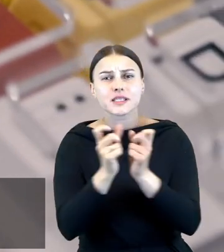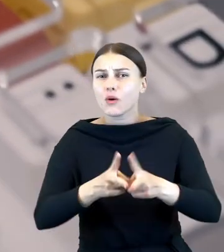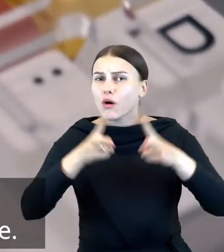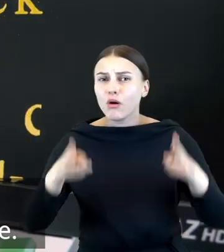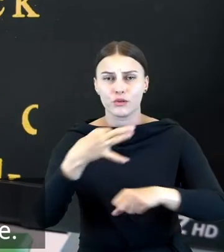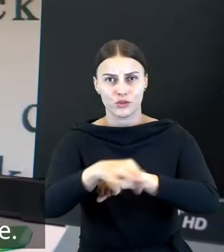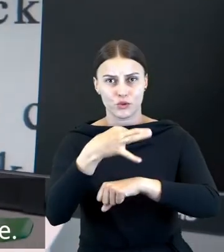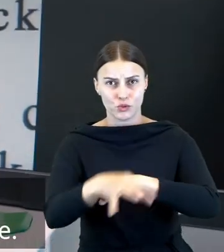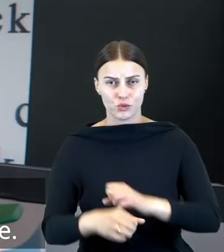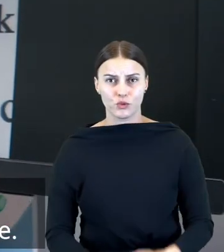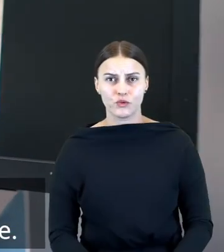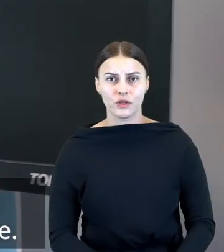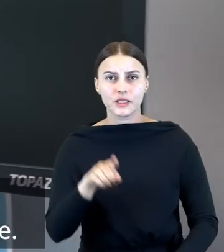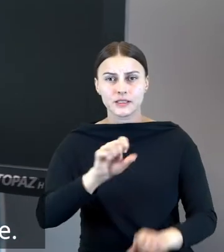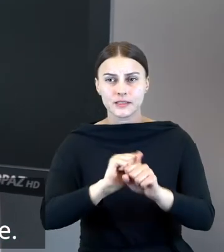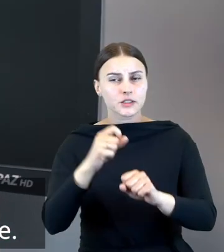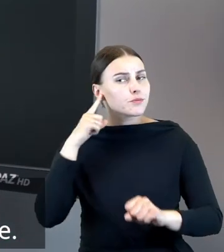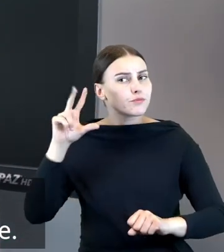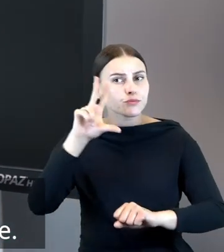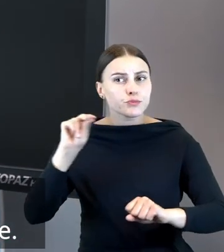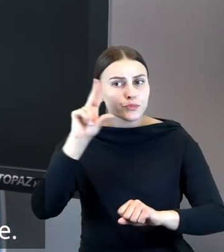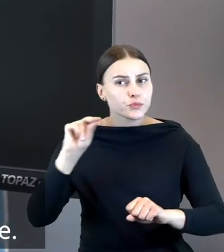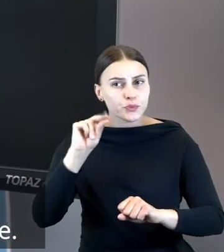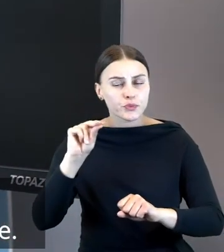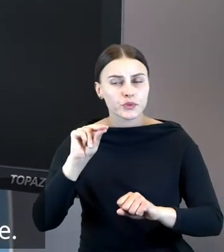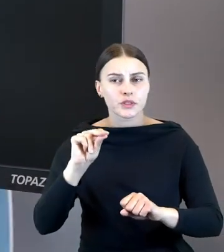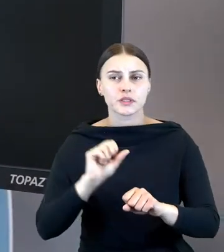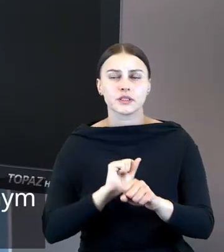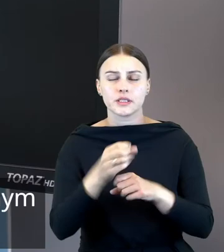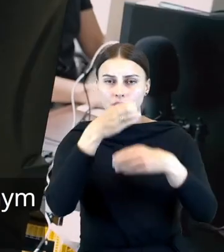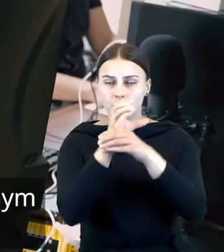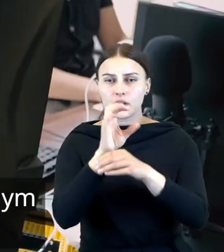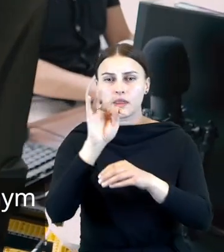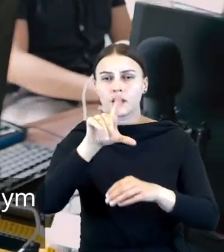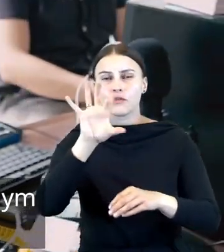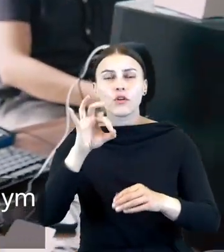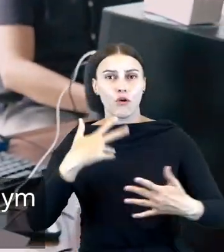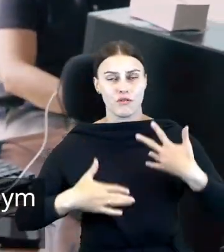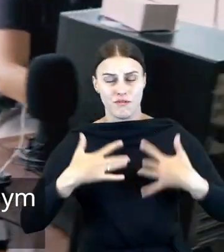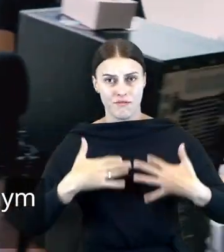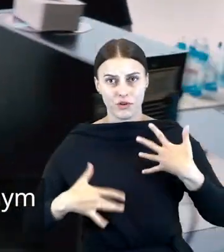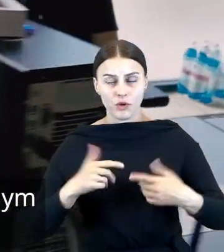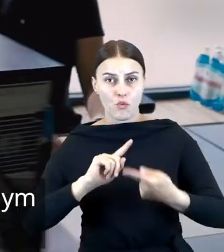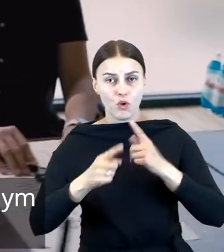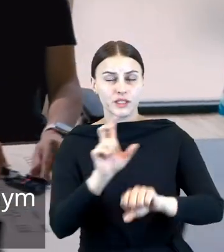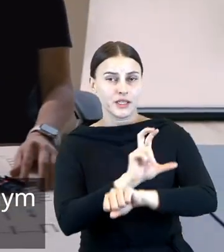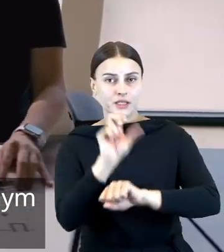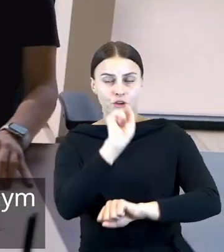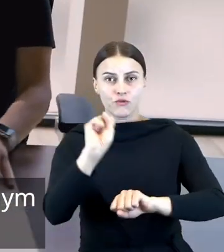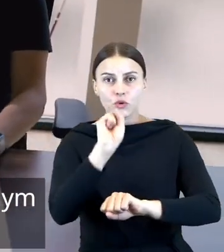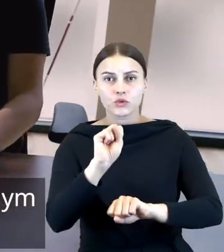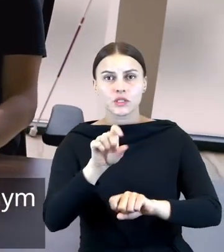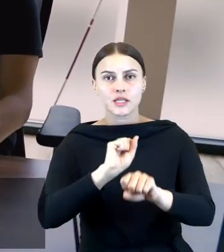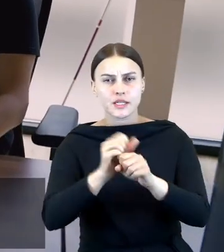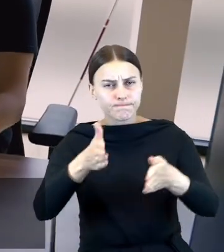indywidualnie na cały okres studiów. Sala 005, Laboratorium Tyfloinformatyczne. W Laboratorium Tyfloinformatycznym